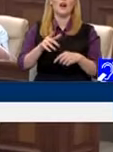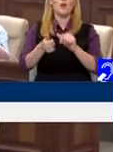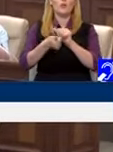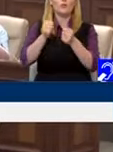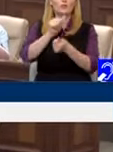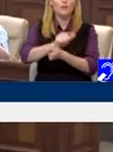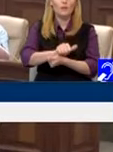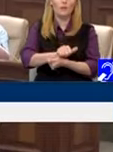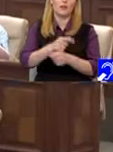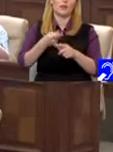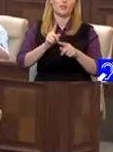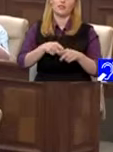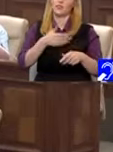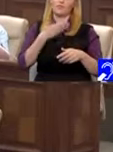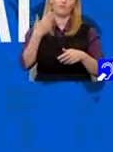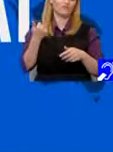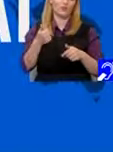este oportună.